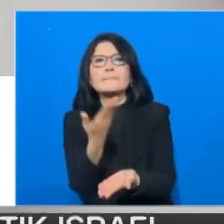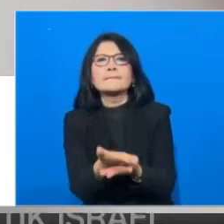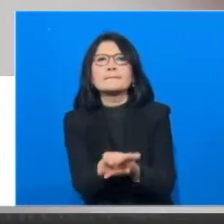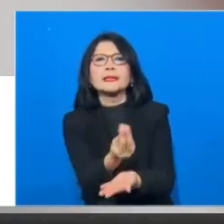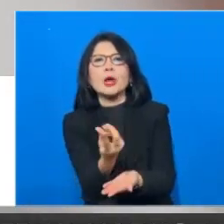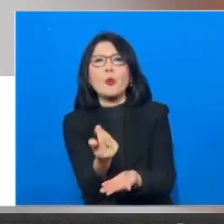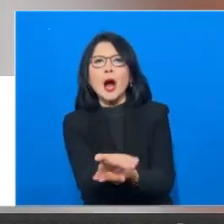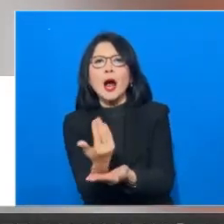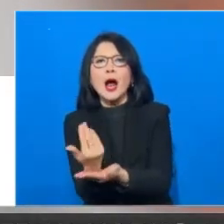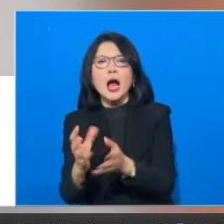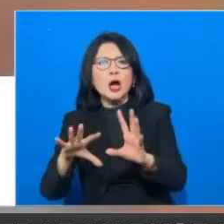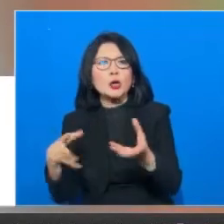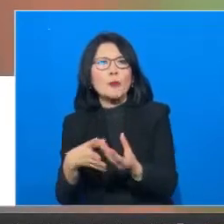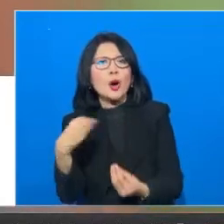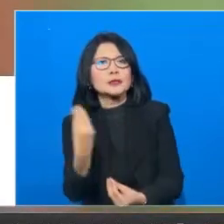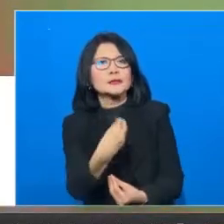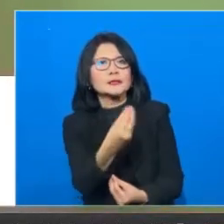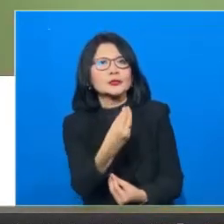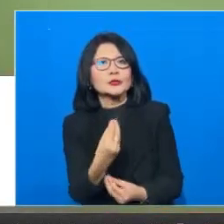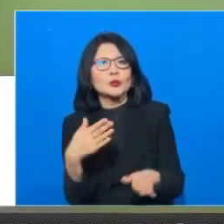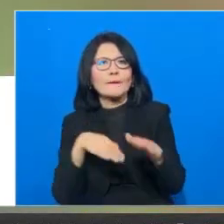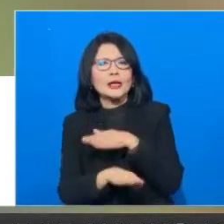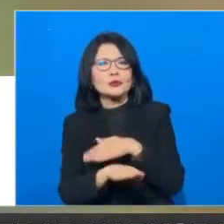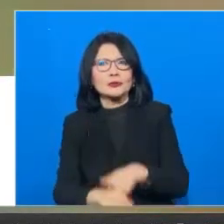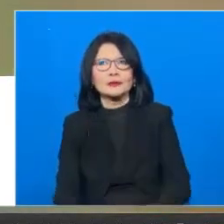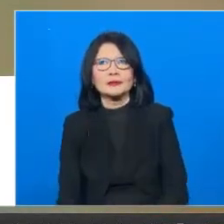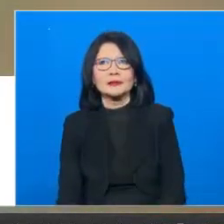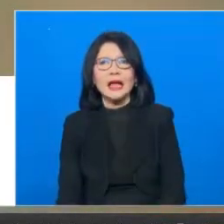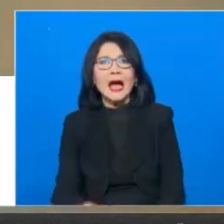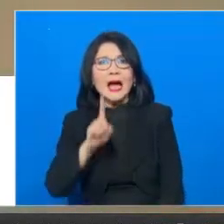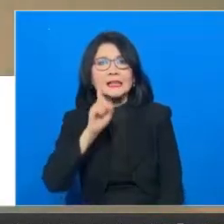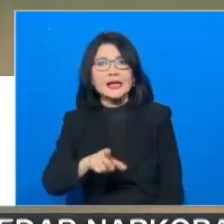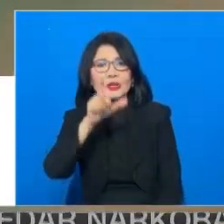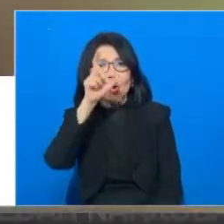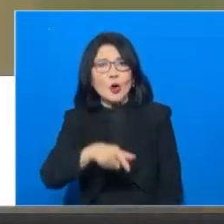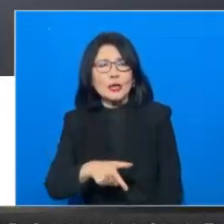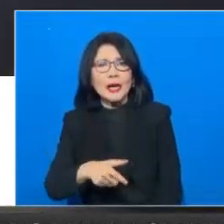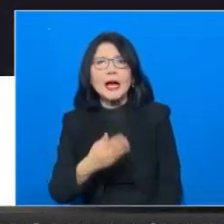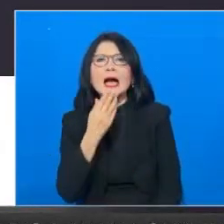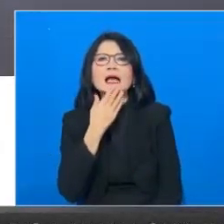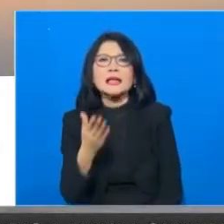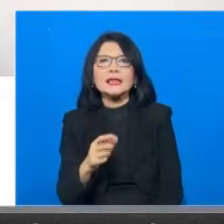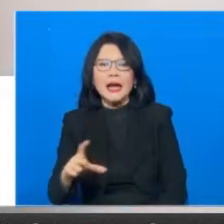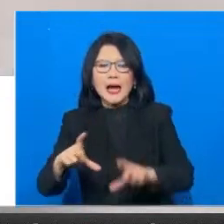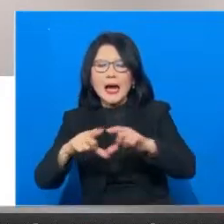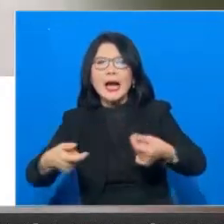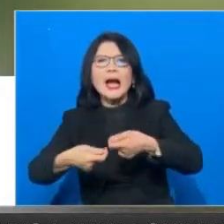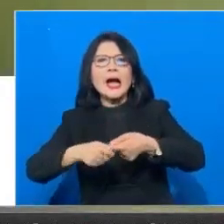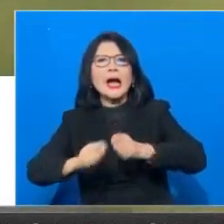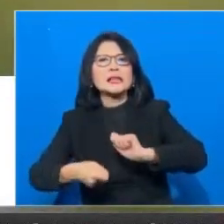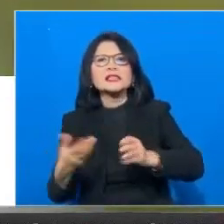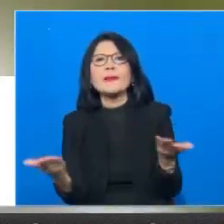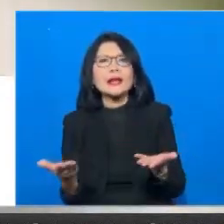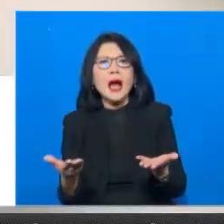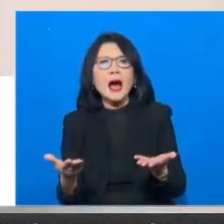uang kepada rombongan pengunjung untuk biaya masuk. Saat salah satu penumpang dalam mobil menanyakan karcis atau tiket masuk